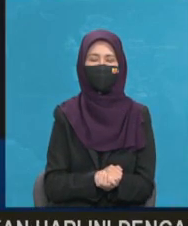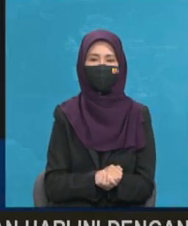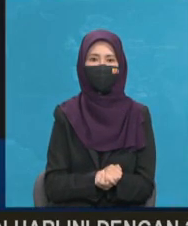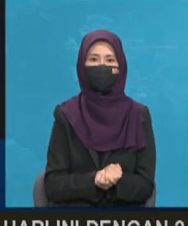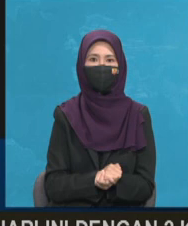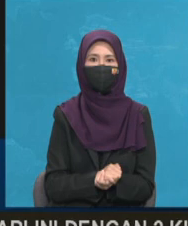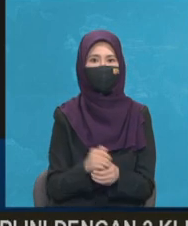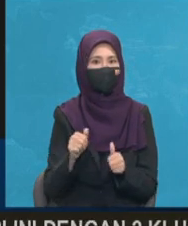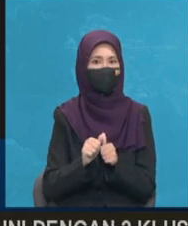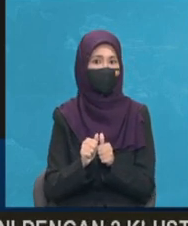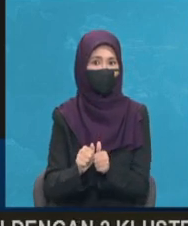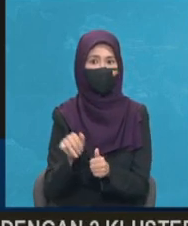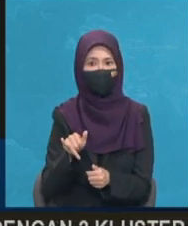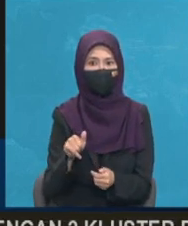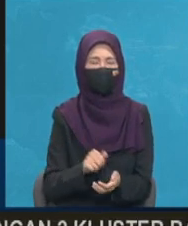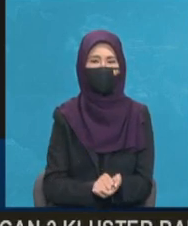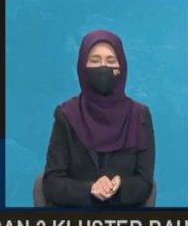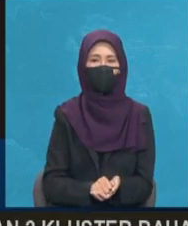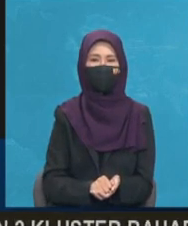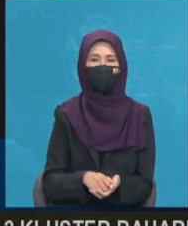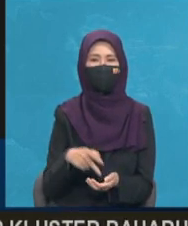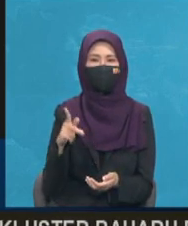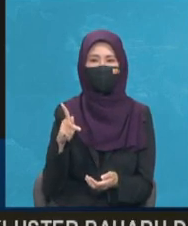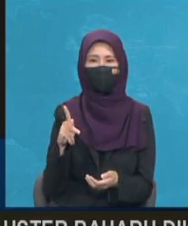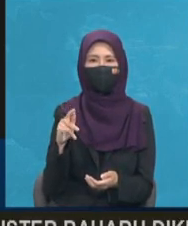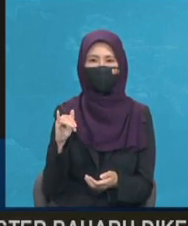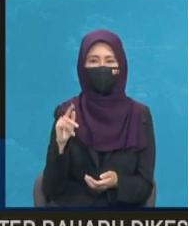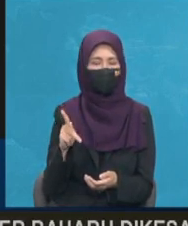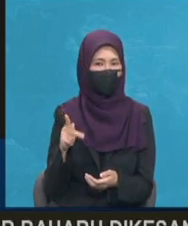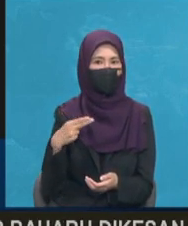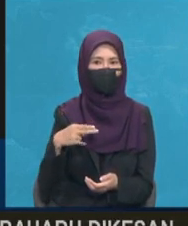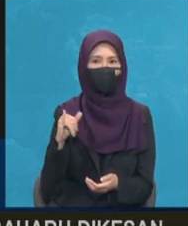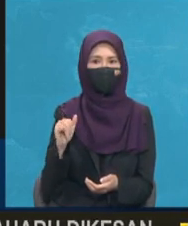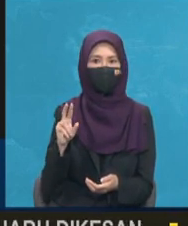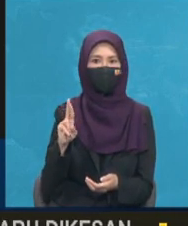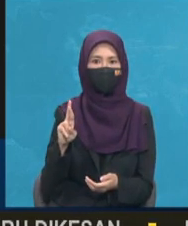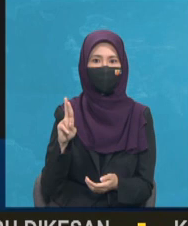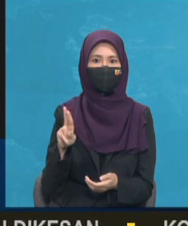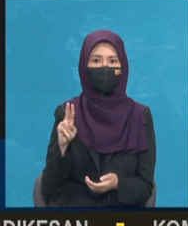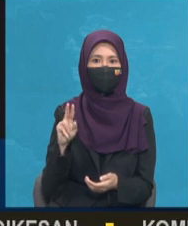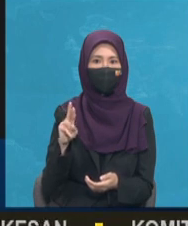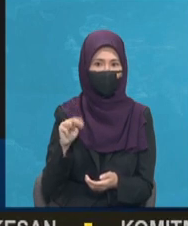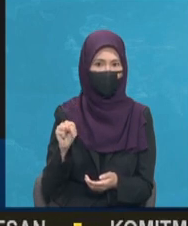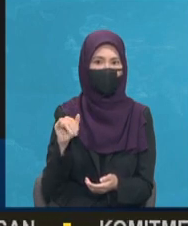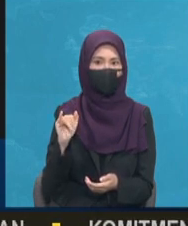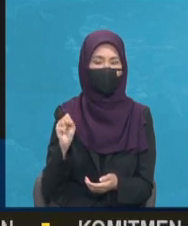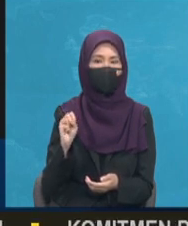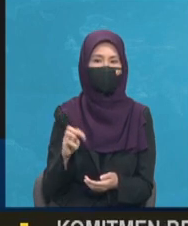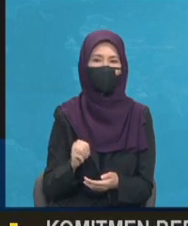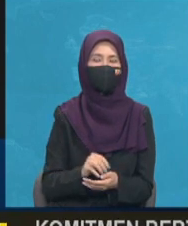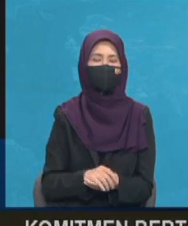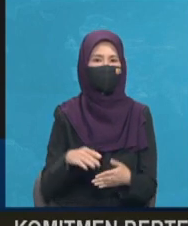Hai oleh kakinya yang terhormat Bhayangkara disiapin tiap hari ahli Majlis mesyuarat negara dengan tema developing